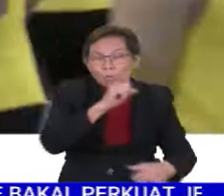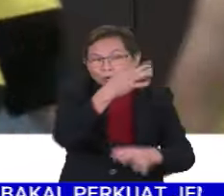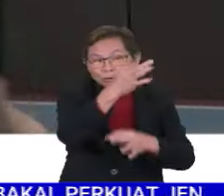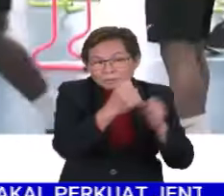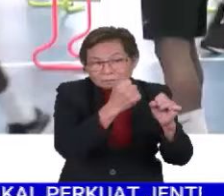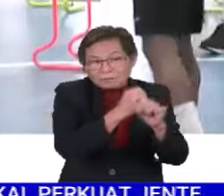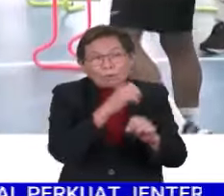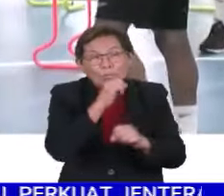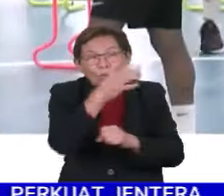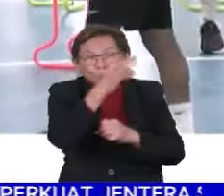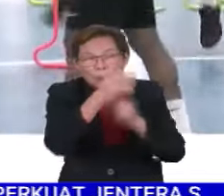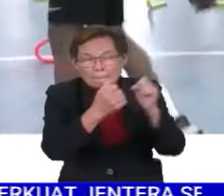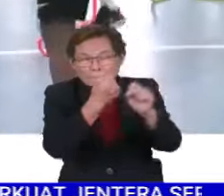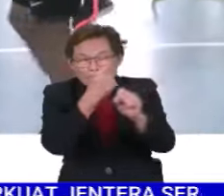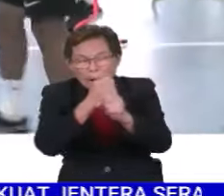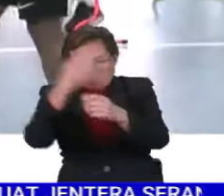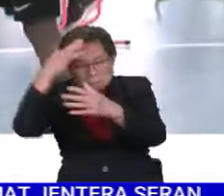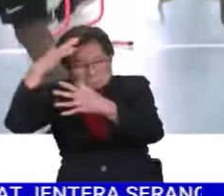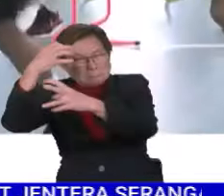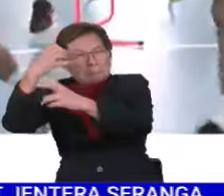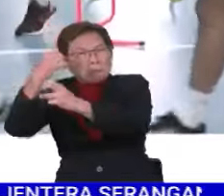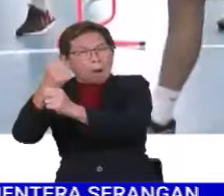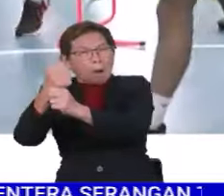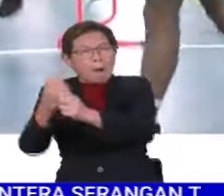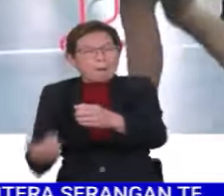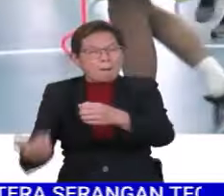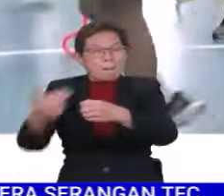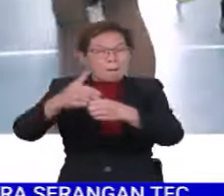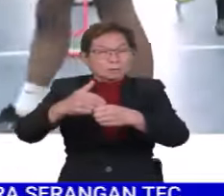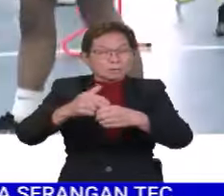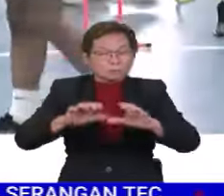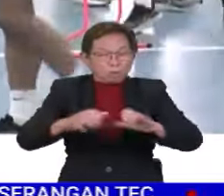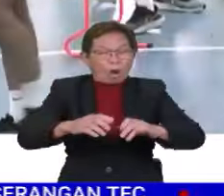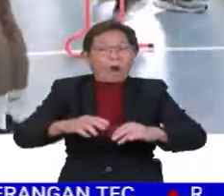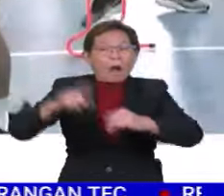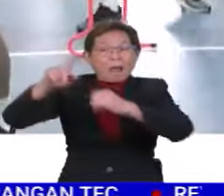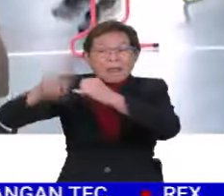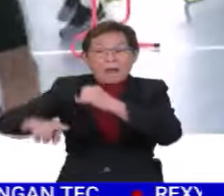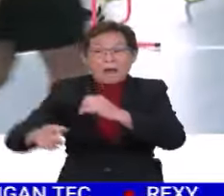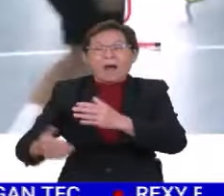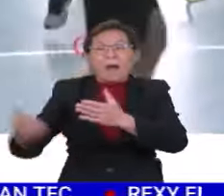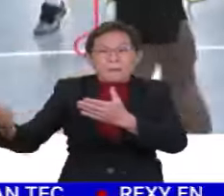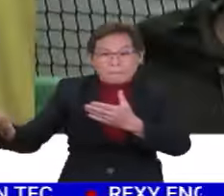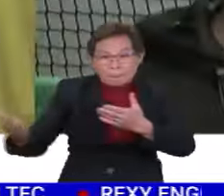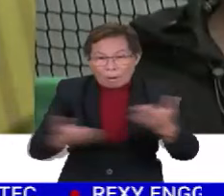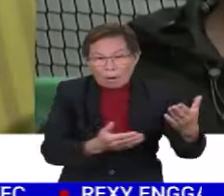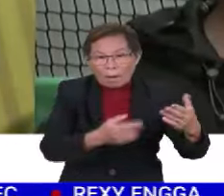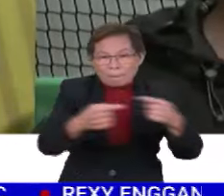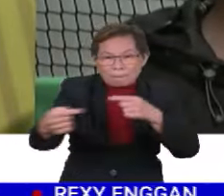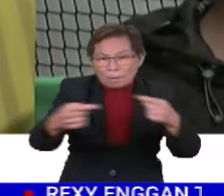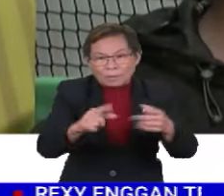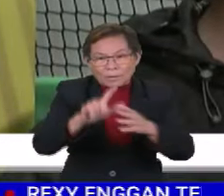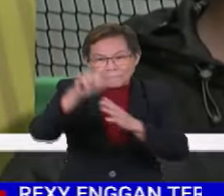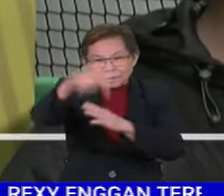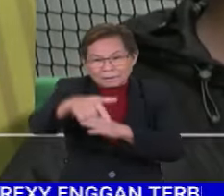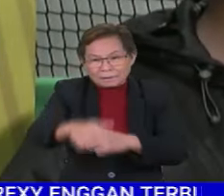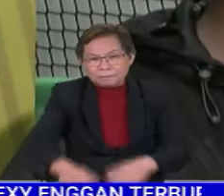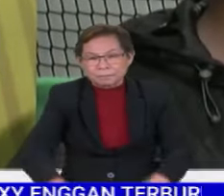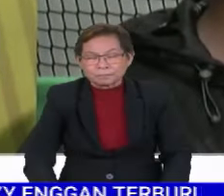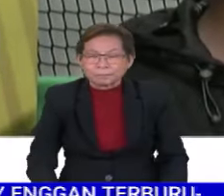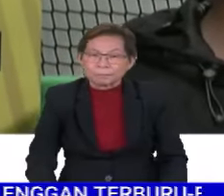19 tahun ini berazam merebut tempat dalam skuad terakhir yang akan dibawa ke kempen itu nanti. Di bawah Coach Kim